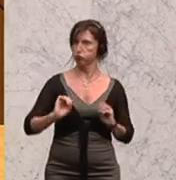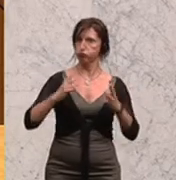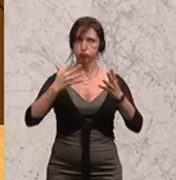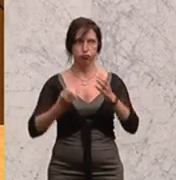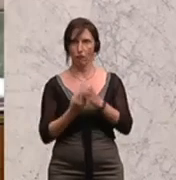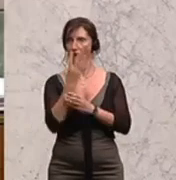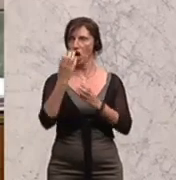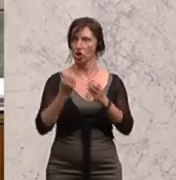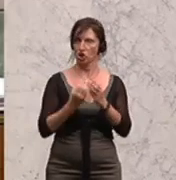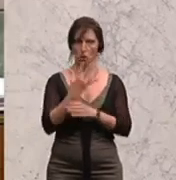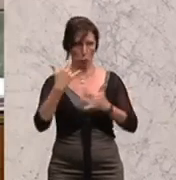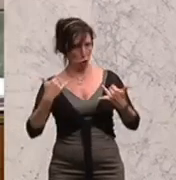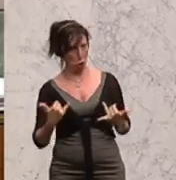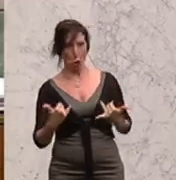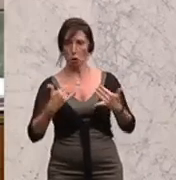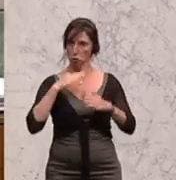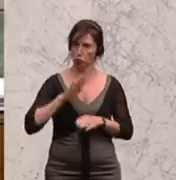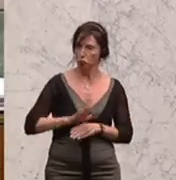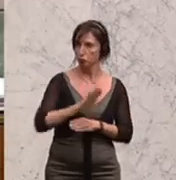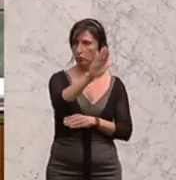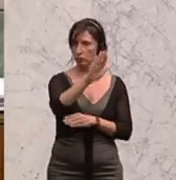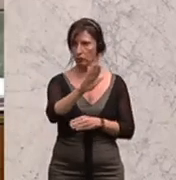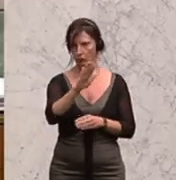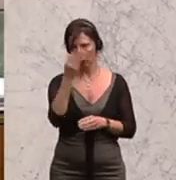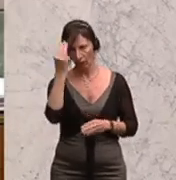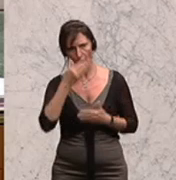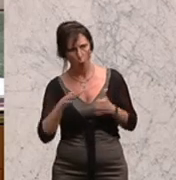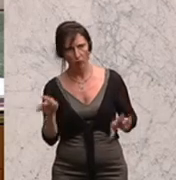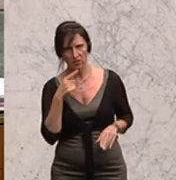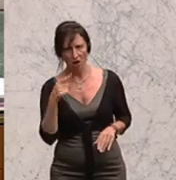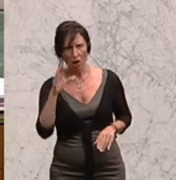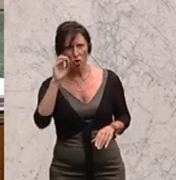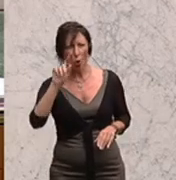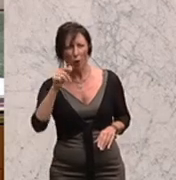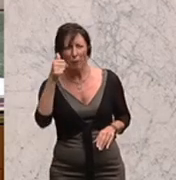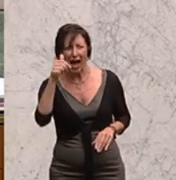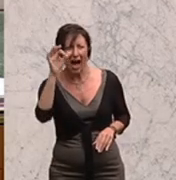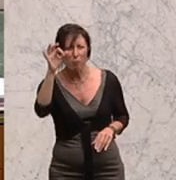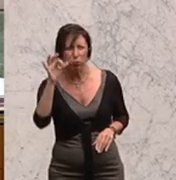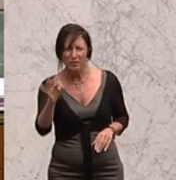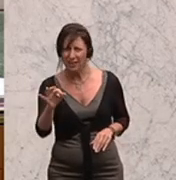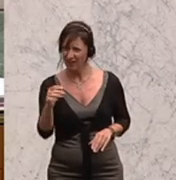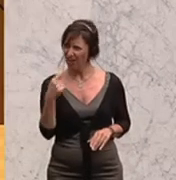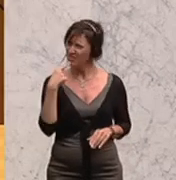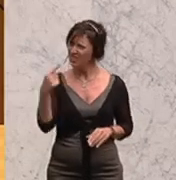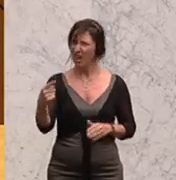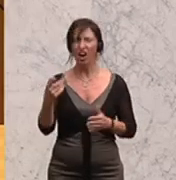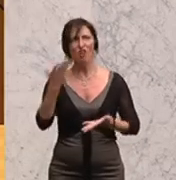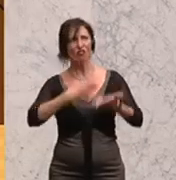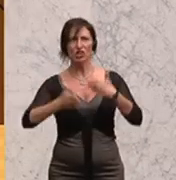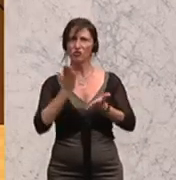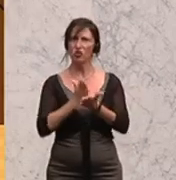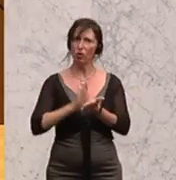sprechen, Wachstumsschub. Ich sage Ihnen ganz ehrlich, 0,1% als Wachstumsschub zu bezeichnen, ist